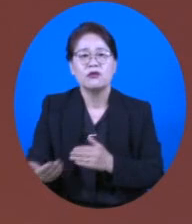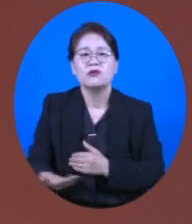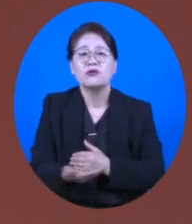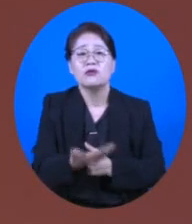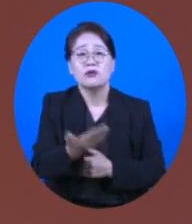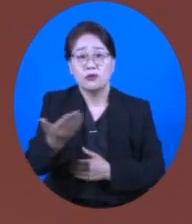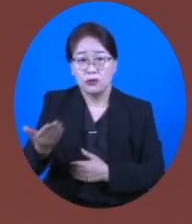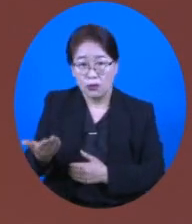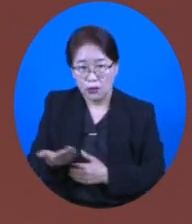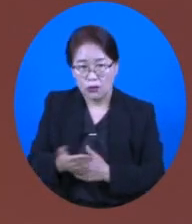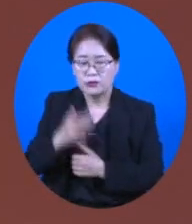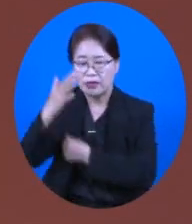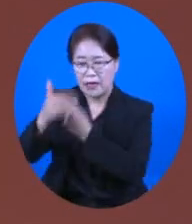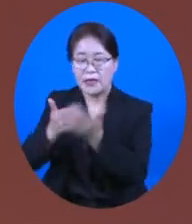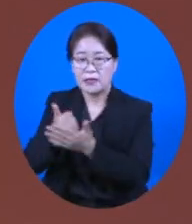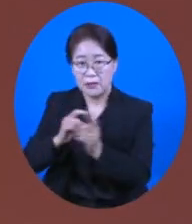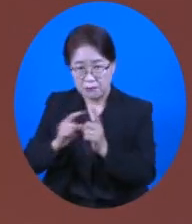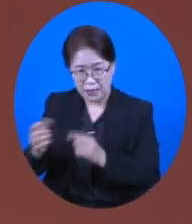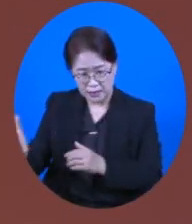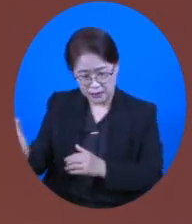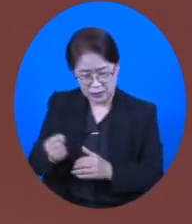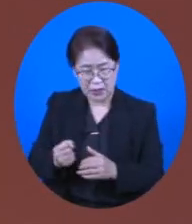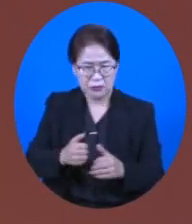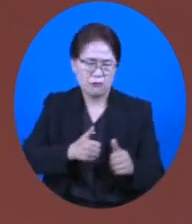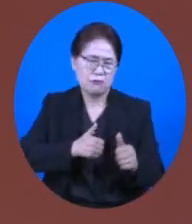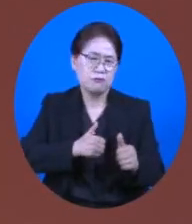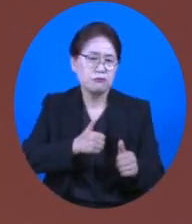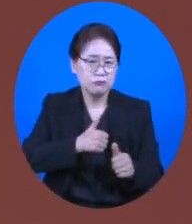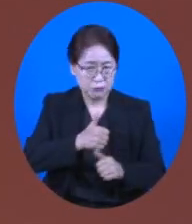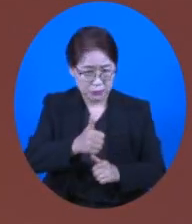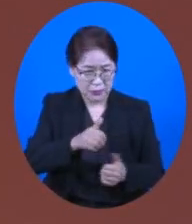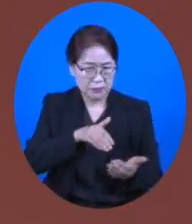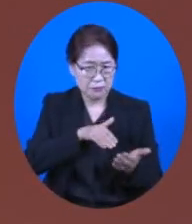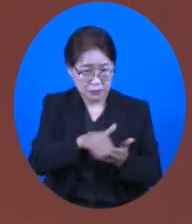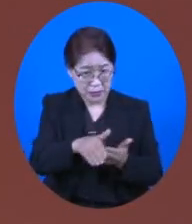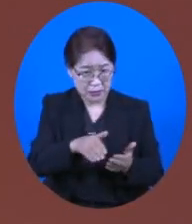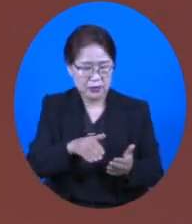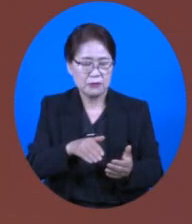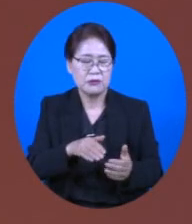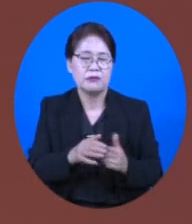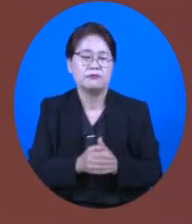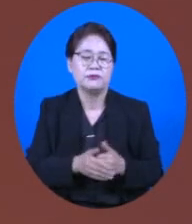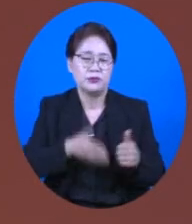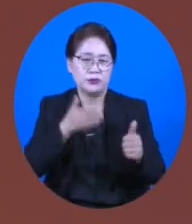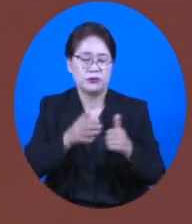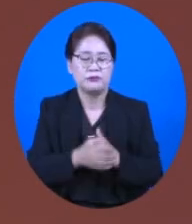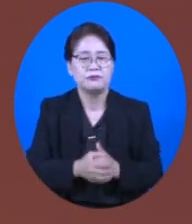여러분은요, 하나님의 말씀으로 물리치셔야 돼요. 구체적으로 말하면 이렇습니다.